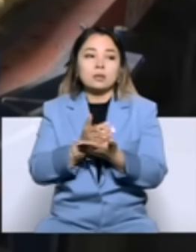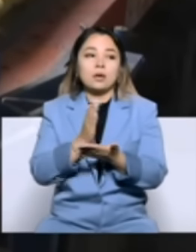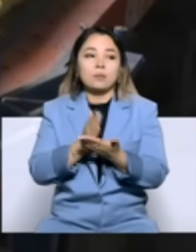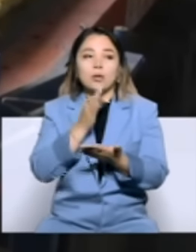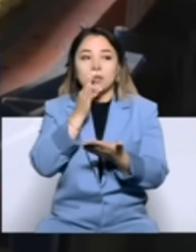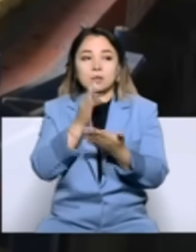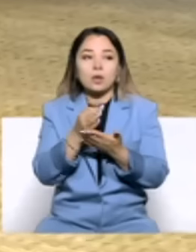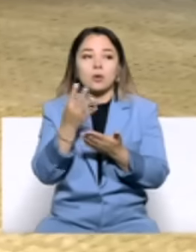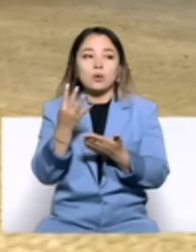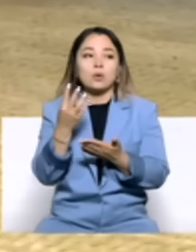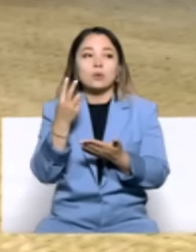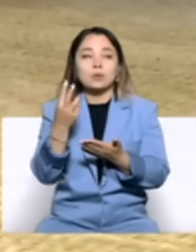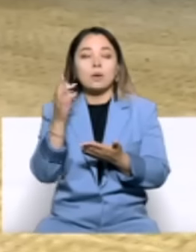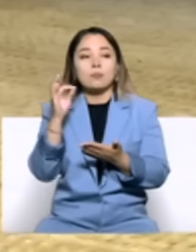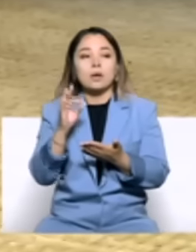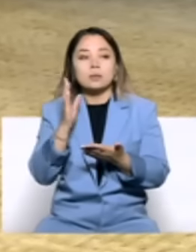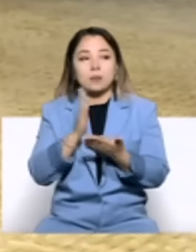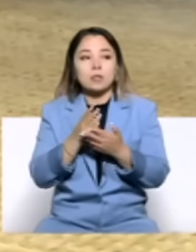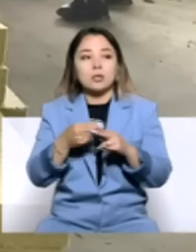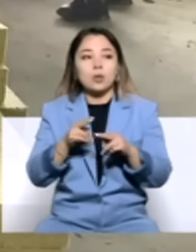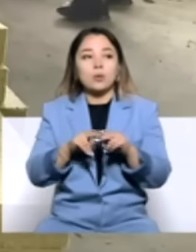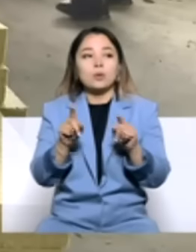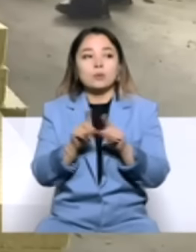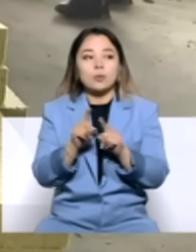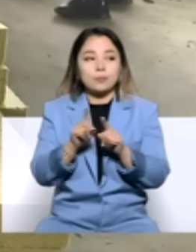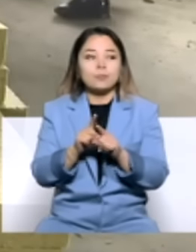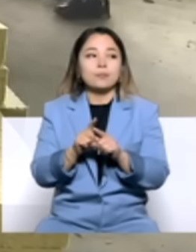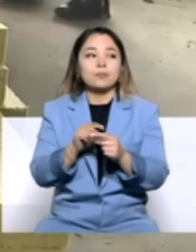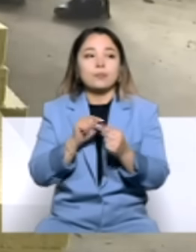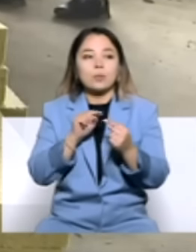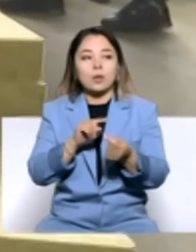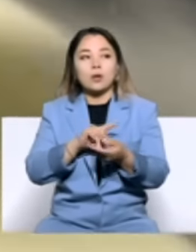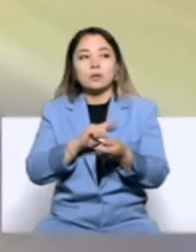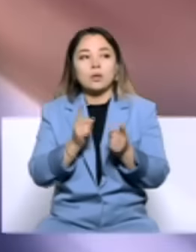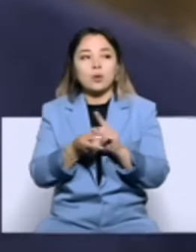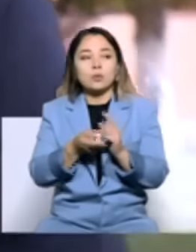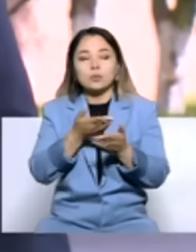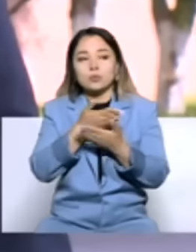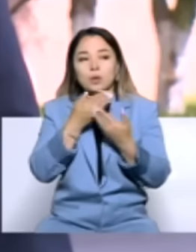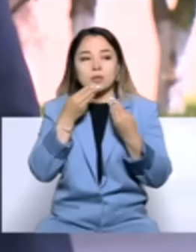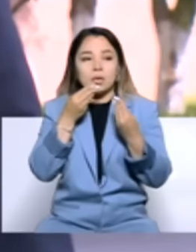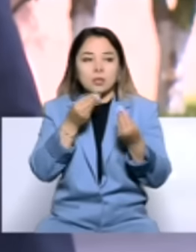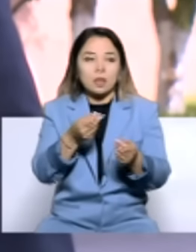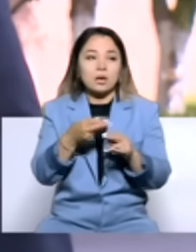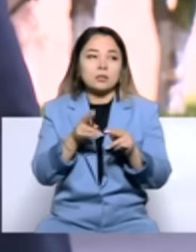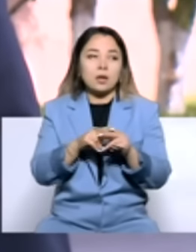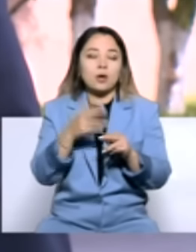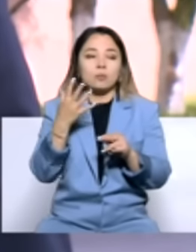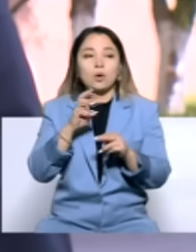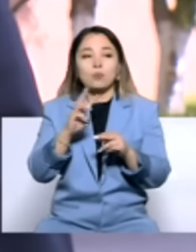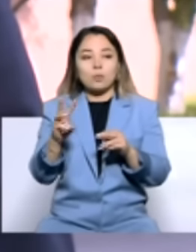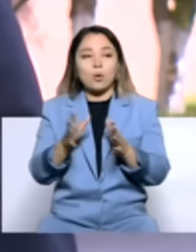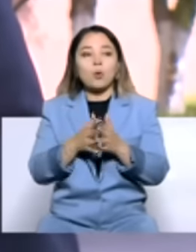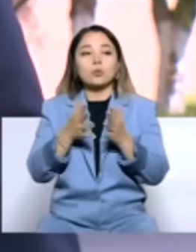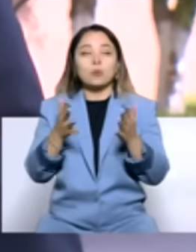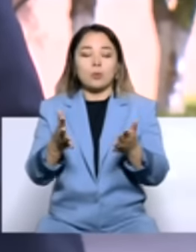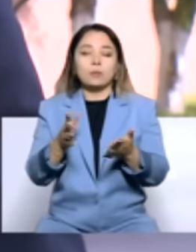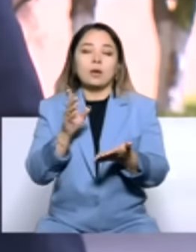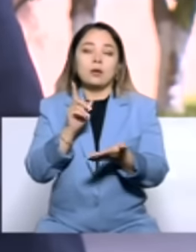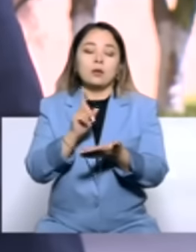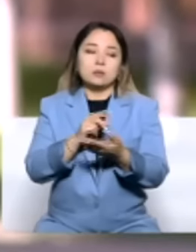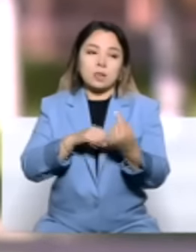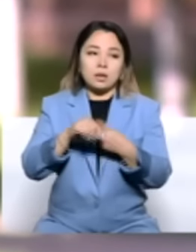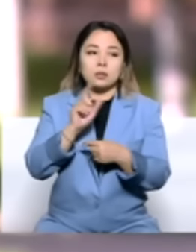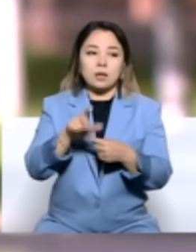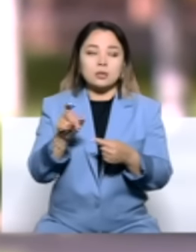үлесі 3-4% ғана. Сондықтан айтарлықтай кері әсері жоқ деп санайды. Бұл жерде 500 миллионнан көп табыс алған